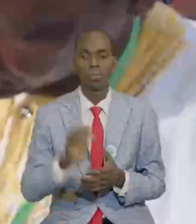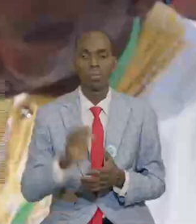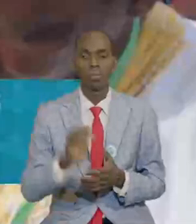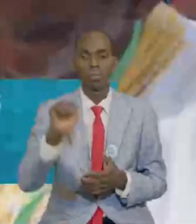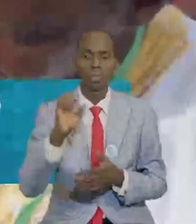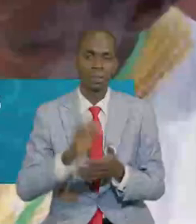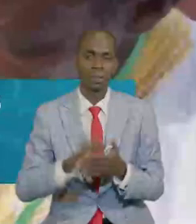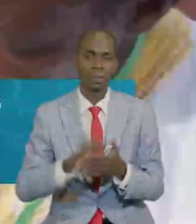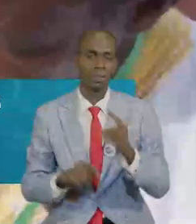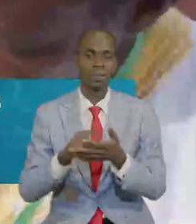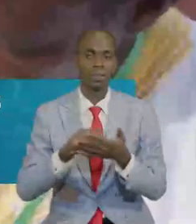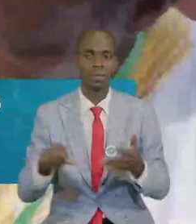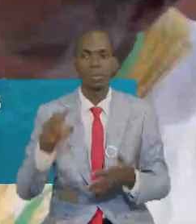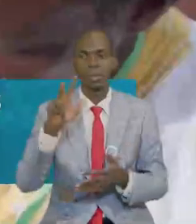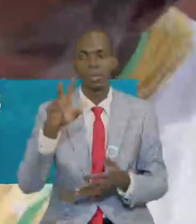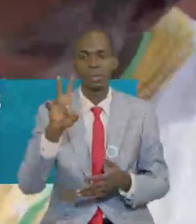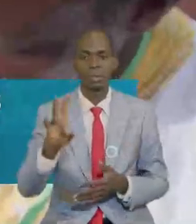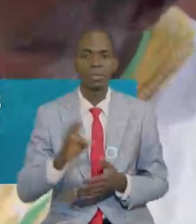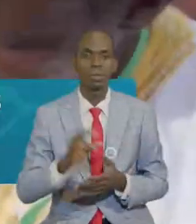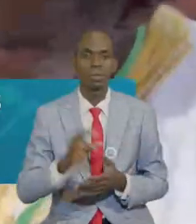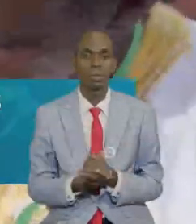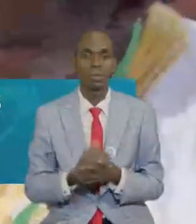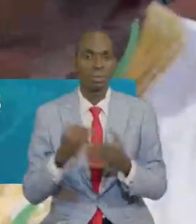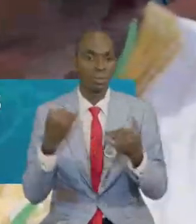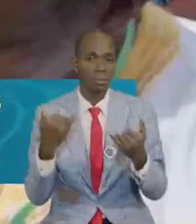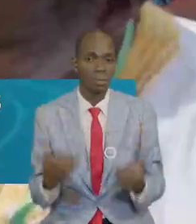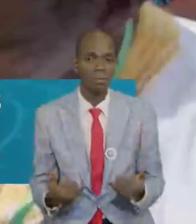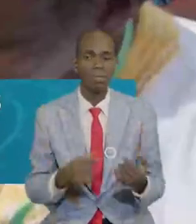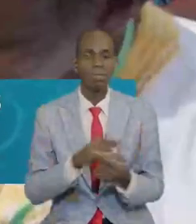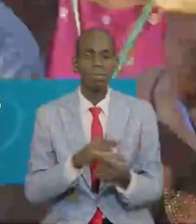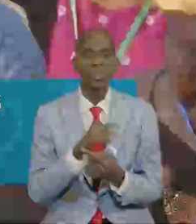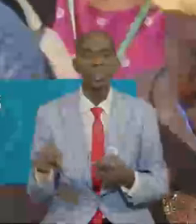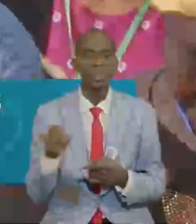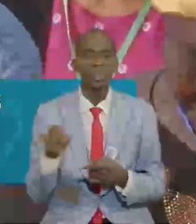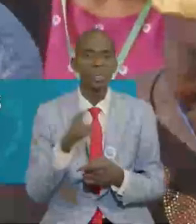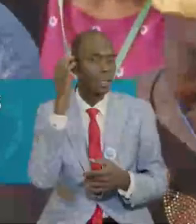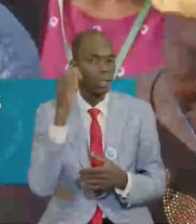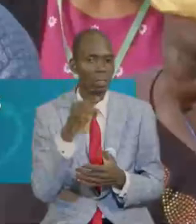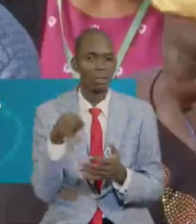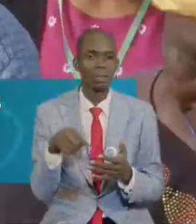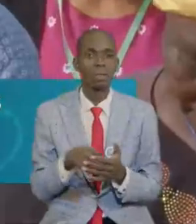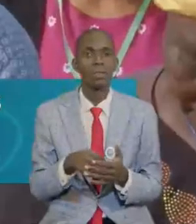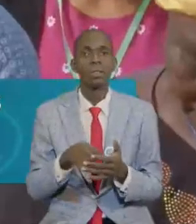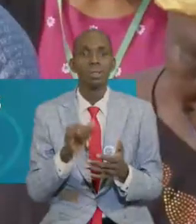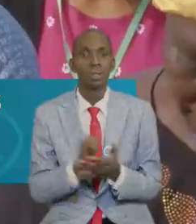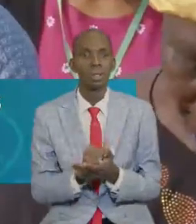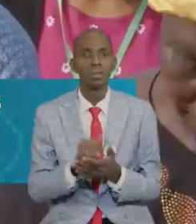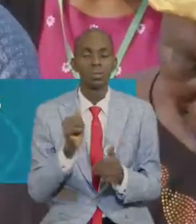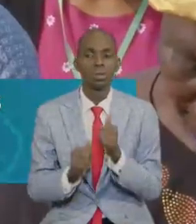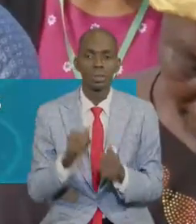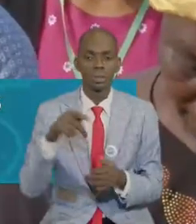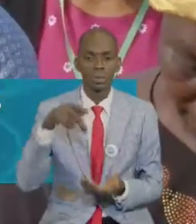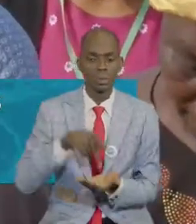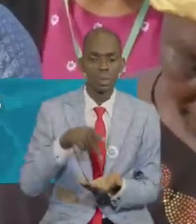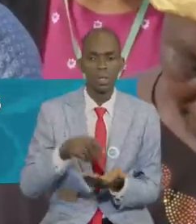verse 37. Acte 2, 37. Now, when they heard this, that's what Peter had declared and proclaimed